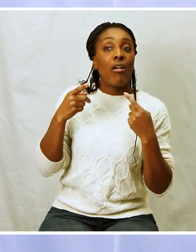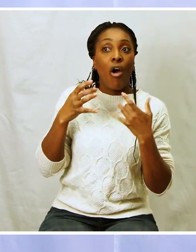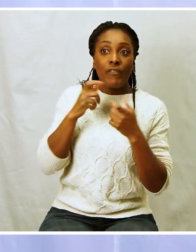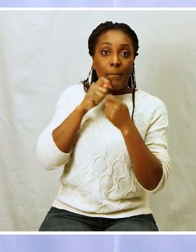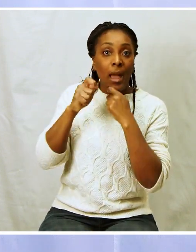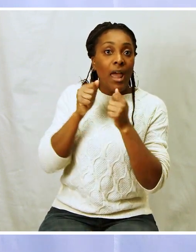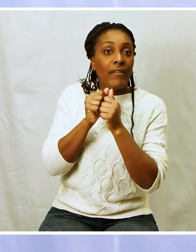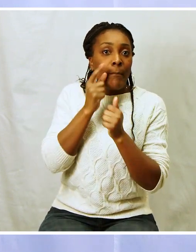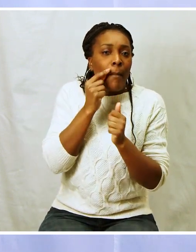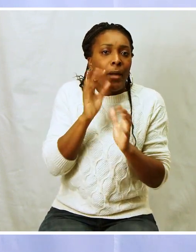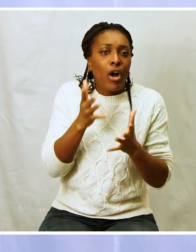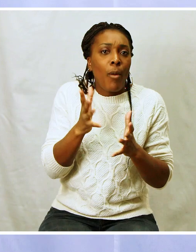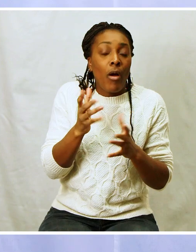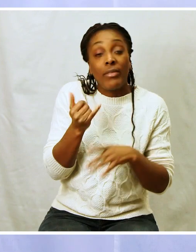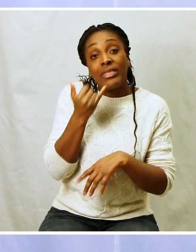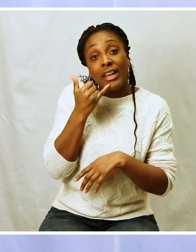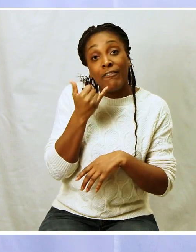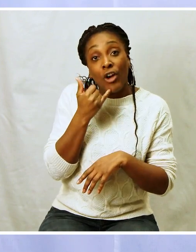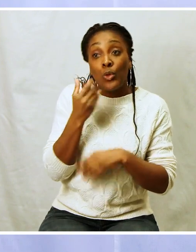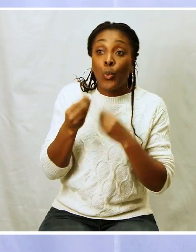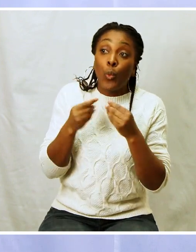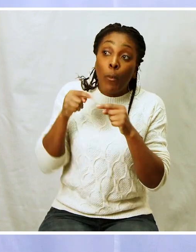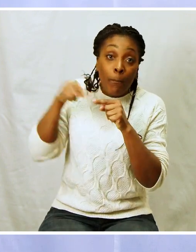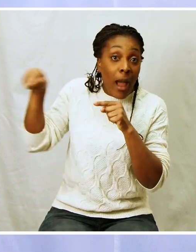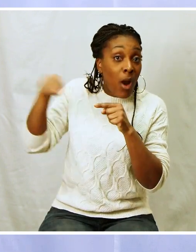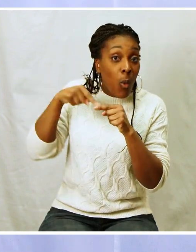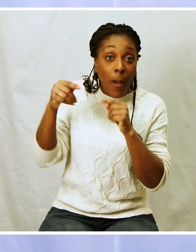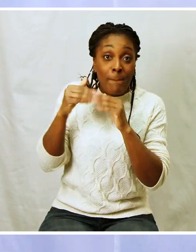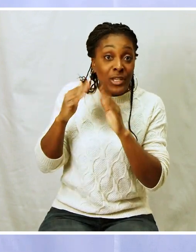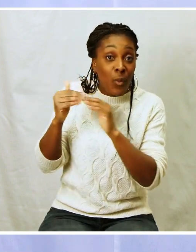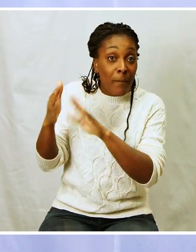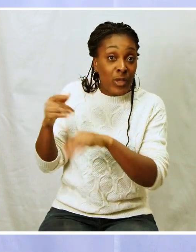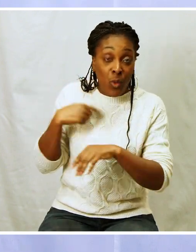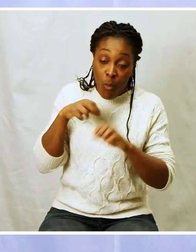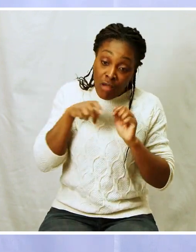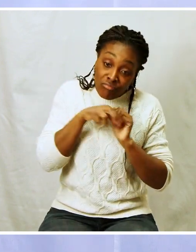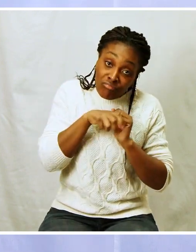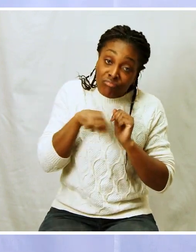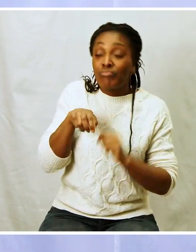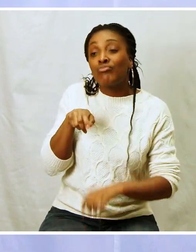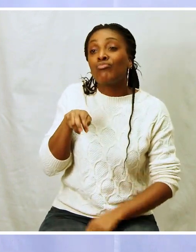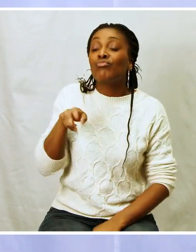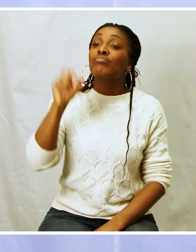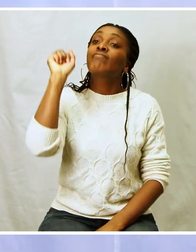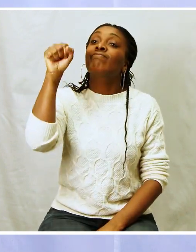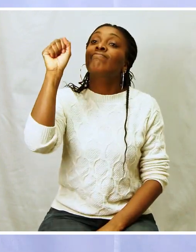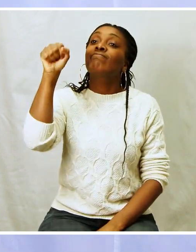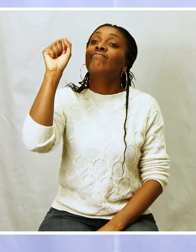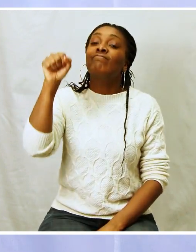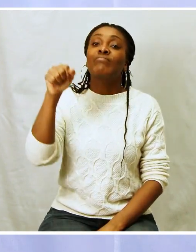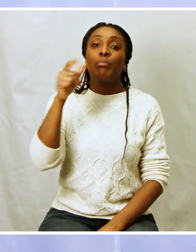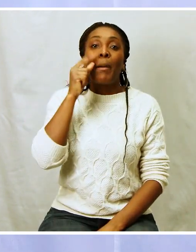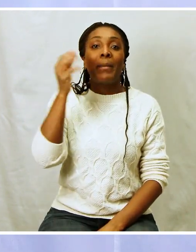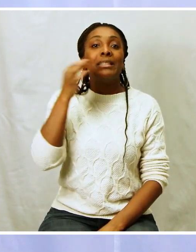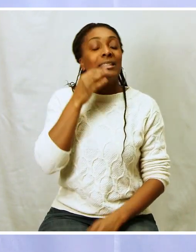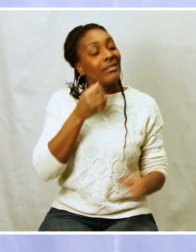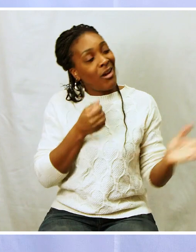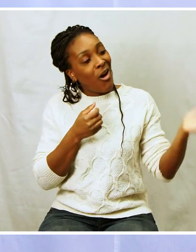prenais le téléphone ou parfois j'habitais pas très loin de chez mon Père, et bien je pouvais simplement marcher, taper à la porte. Mon Père me disait «